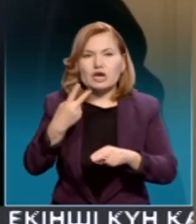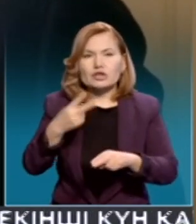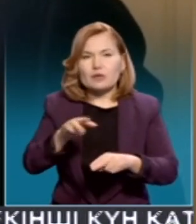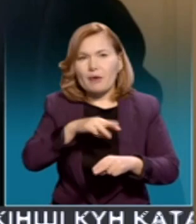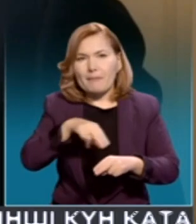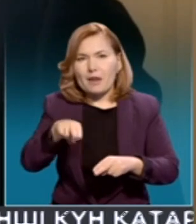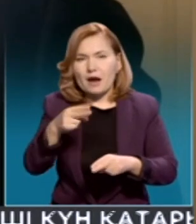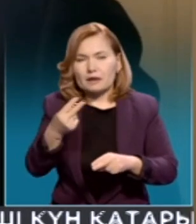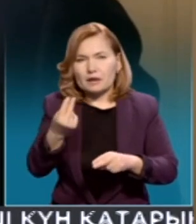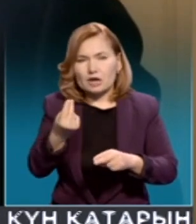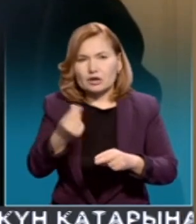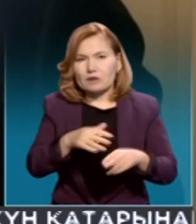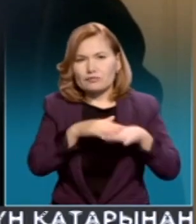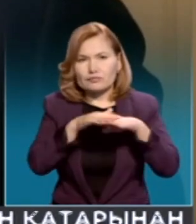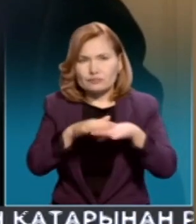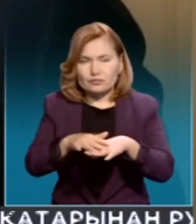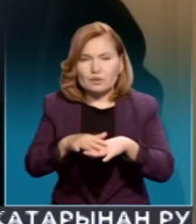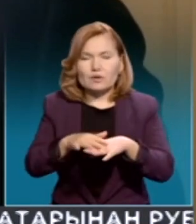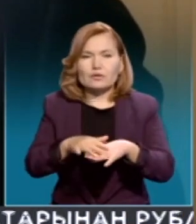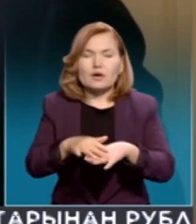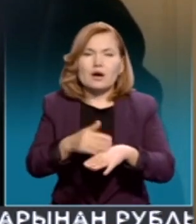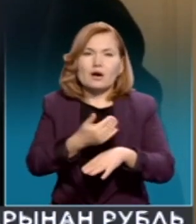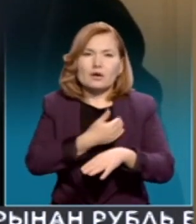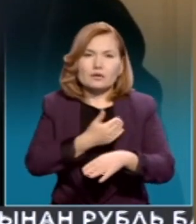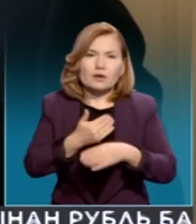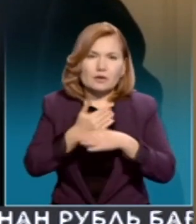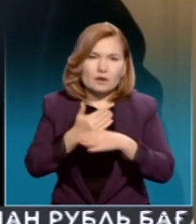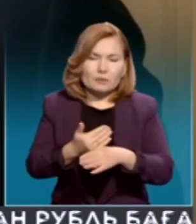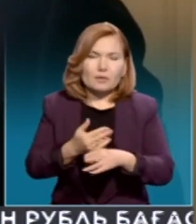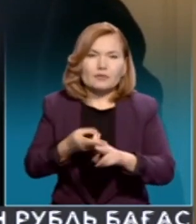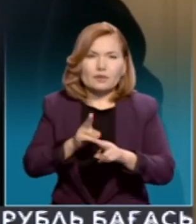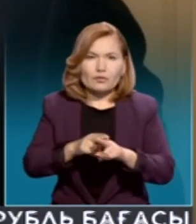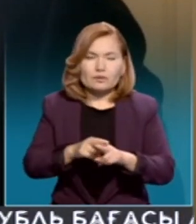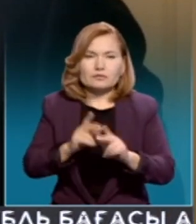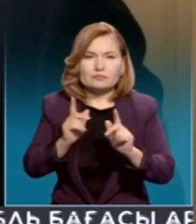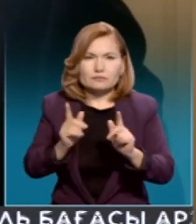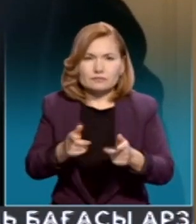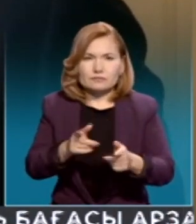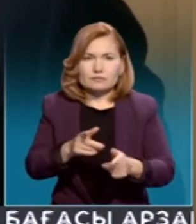миллиард ақш доллардан астам инвестицияларды салды.